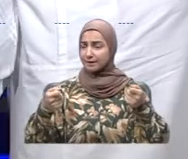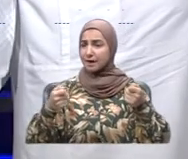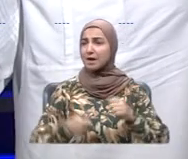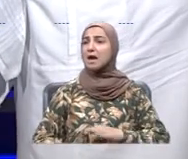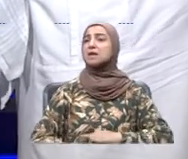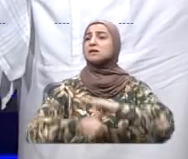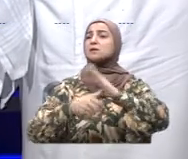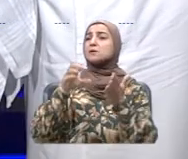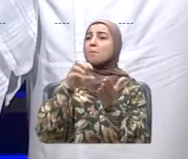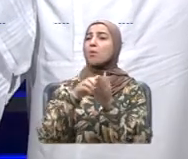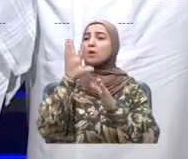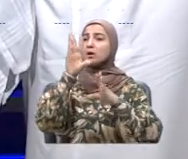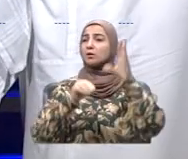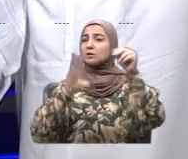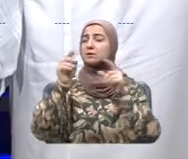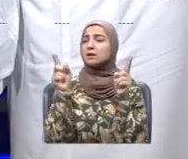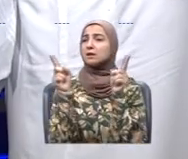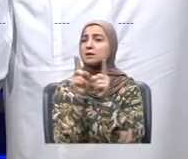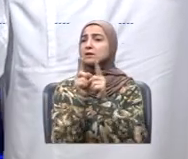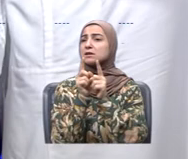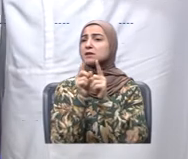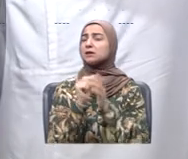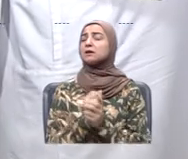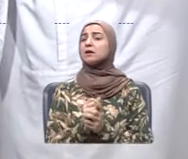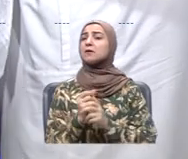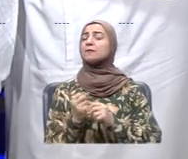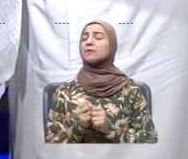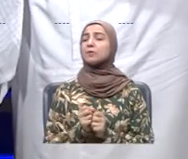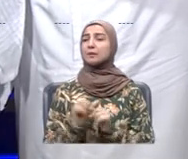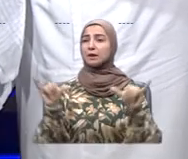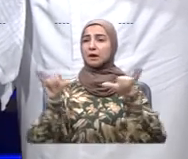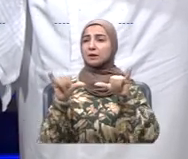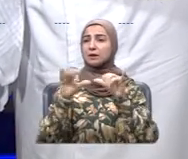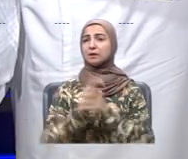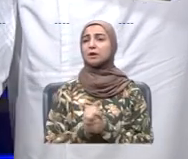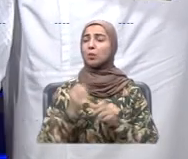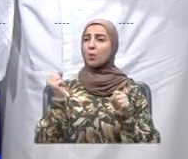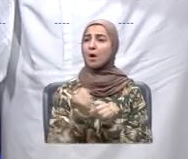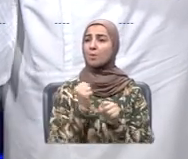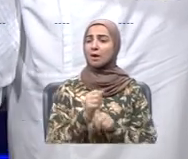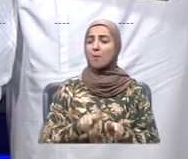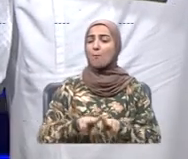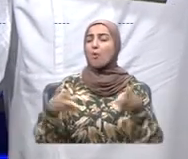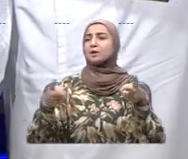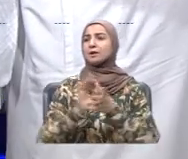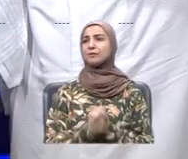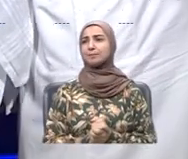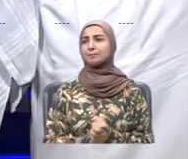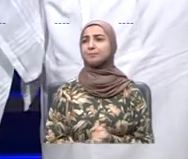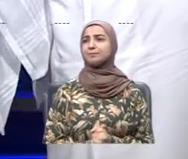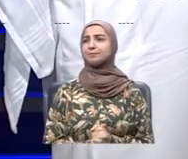موقع القصة القصيرة على شبكة الإنترنت وله الكثير من الأعمال. نبدأ